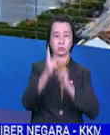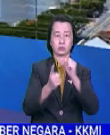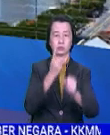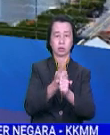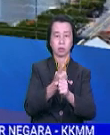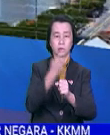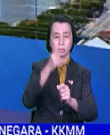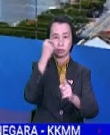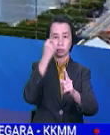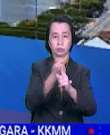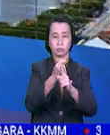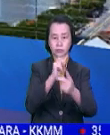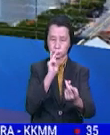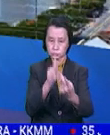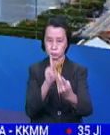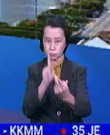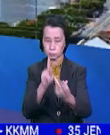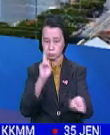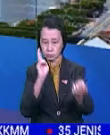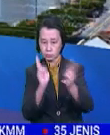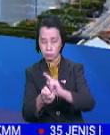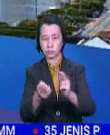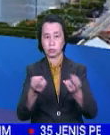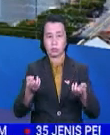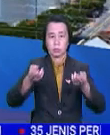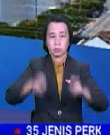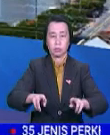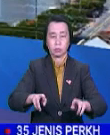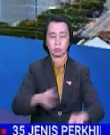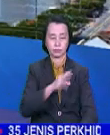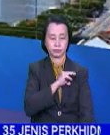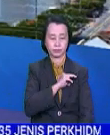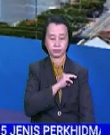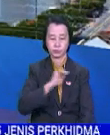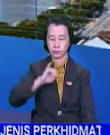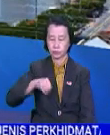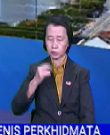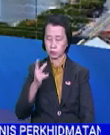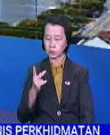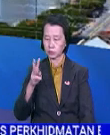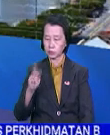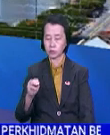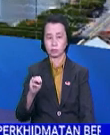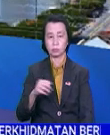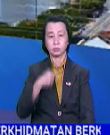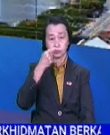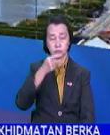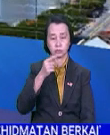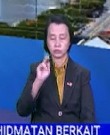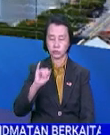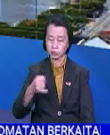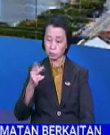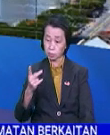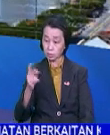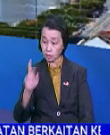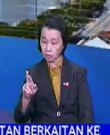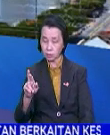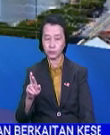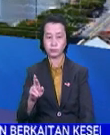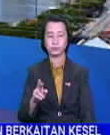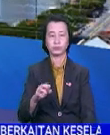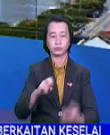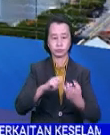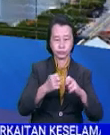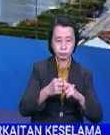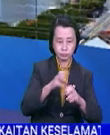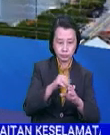tahun untuk tujuan penyesuaian dan perubahan kontrak menteri kedelai ada tuh Fadilah Yusuf berkata walau bagaimanapun permasalah